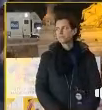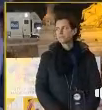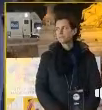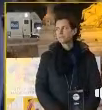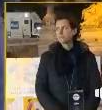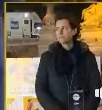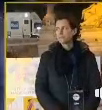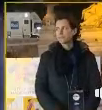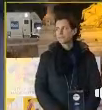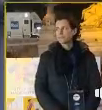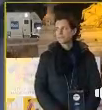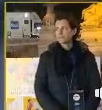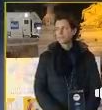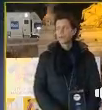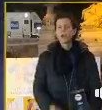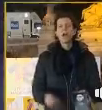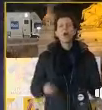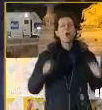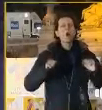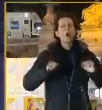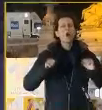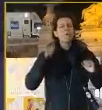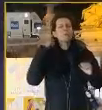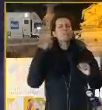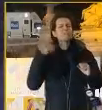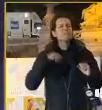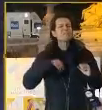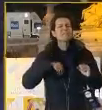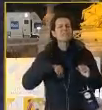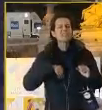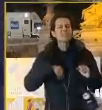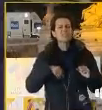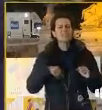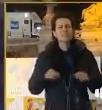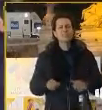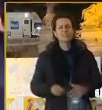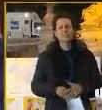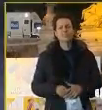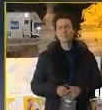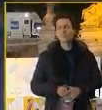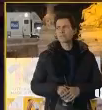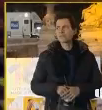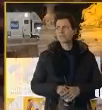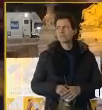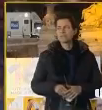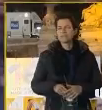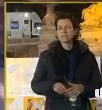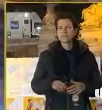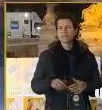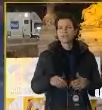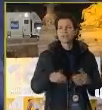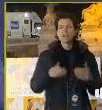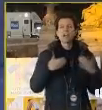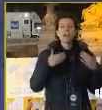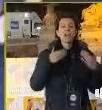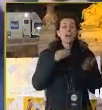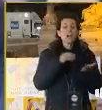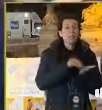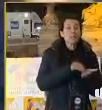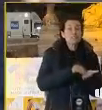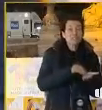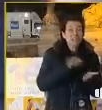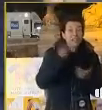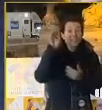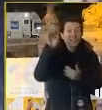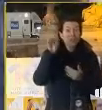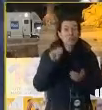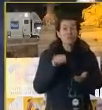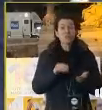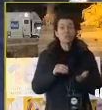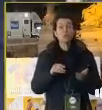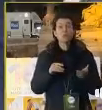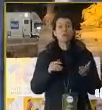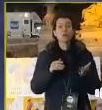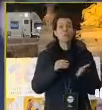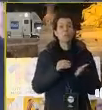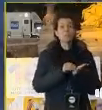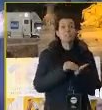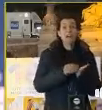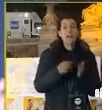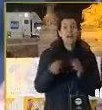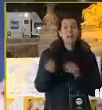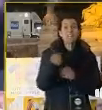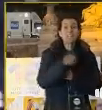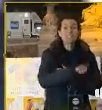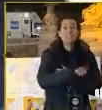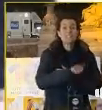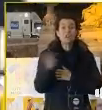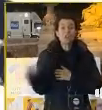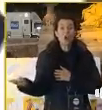Come vi sentite? Come vi sentite? Ci sarà lui, non ci sarà? Ci sarà, sarà con noi, non ci